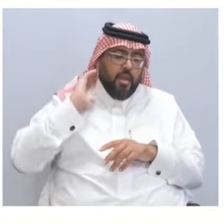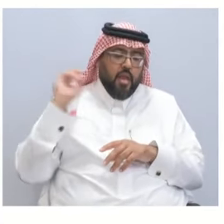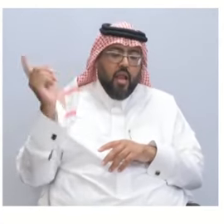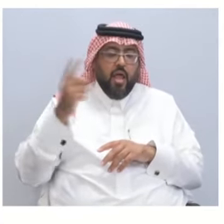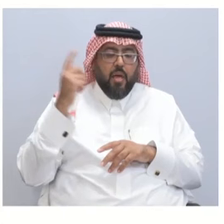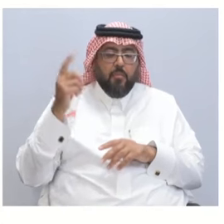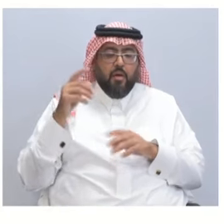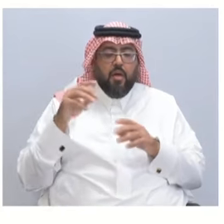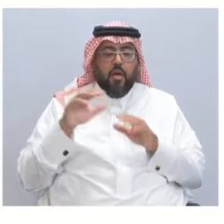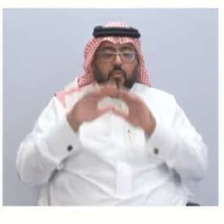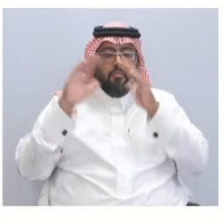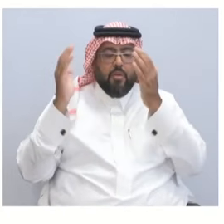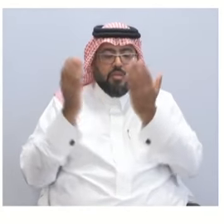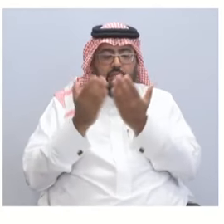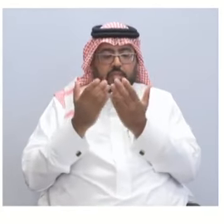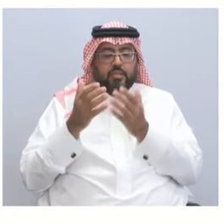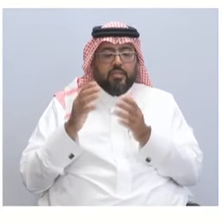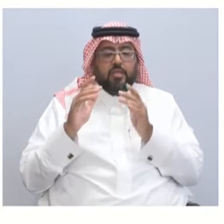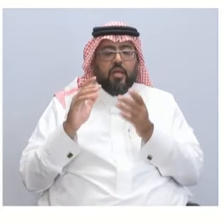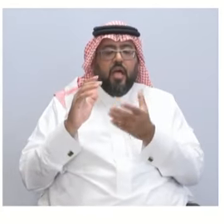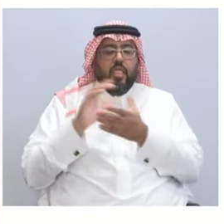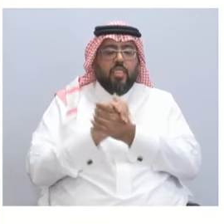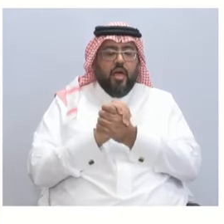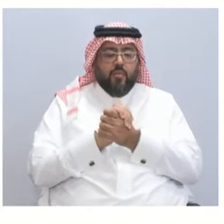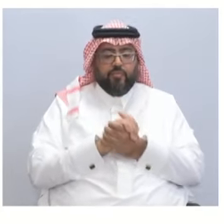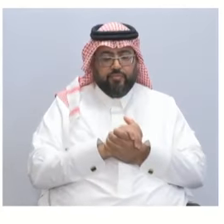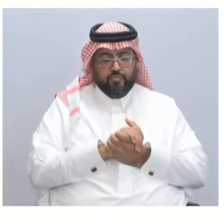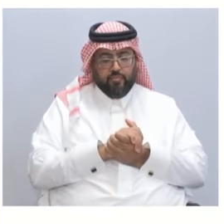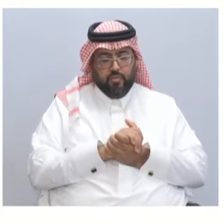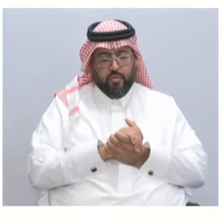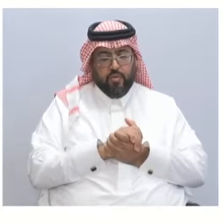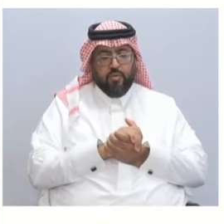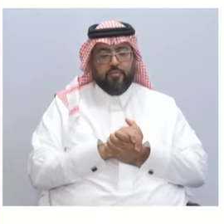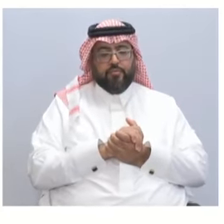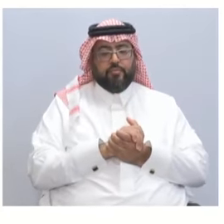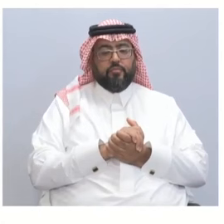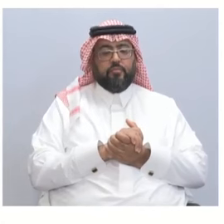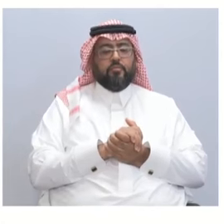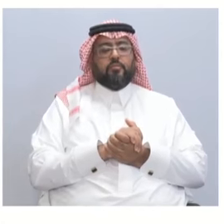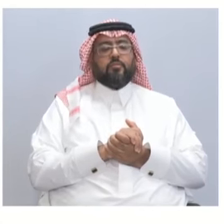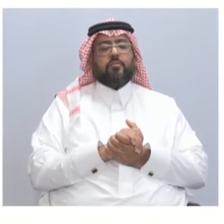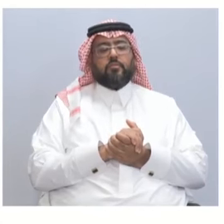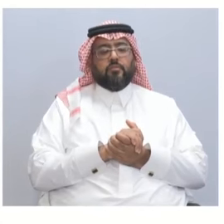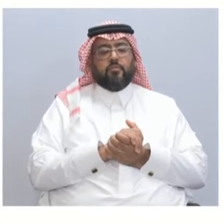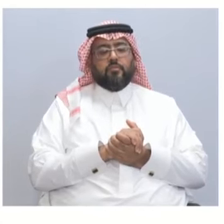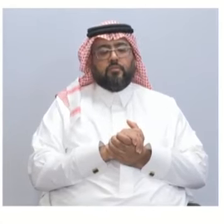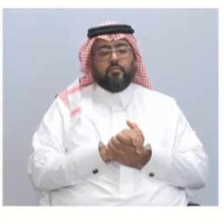المساعدون هم اعضاء الامانه العامه لمجلس